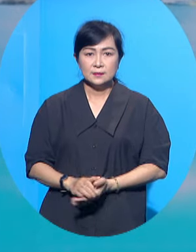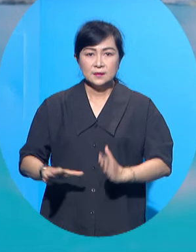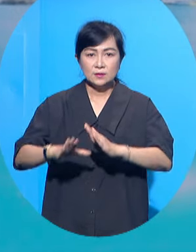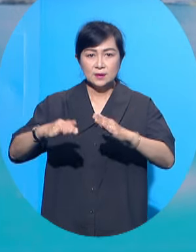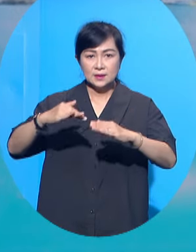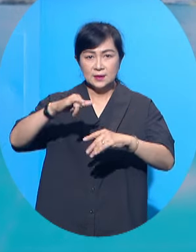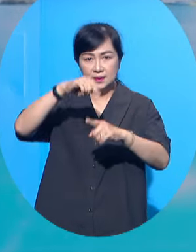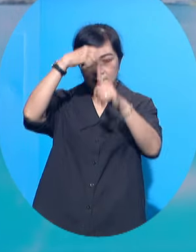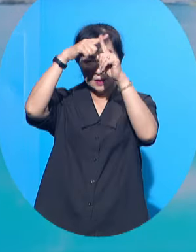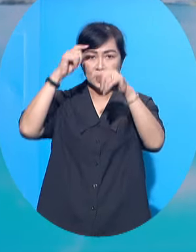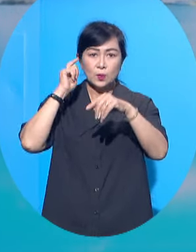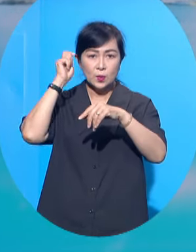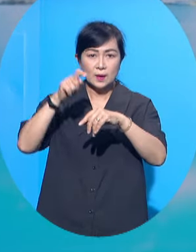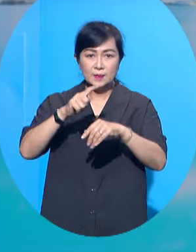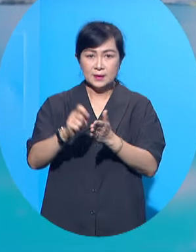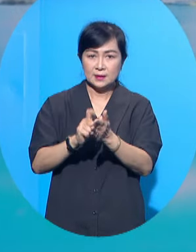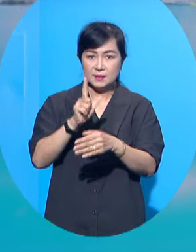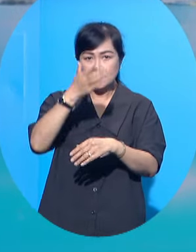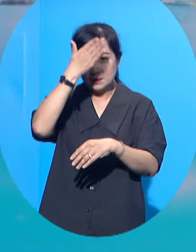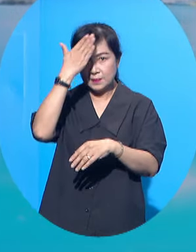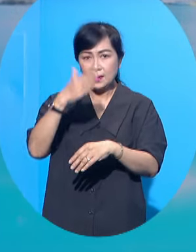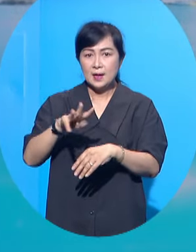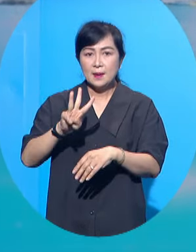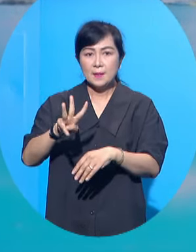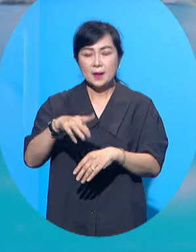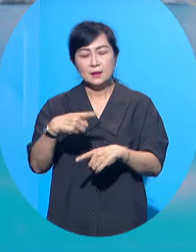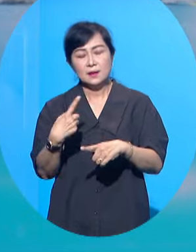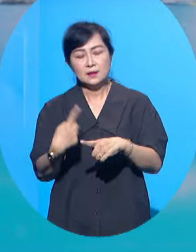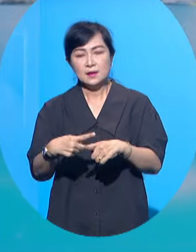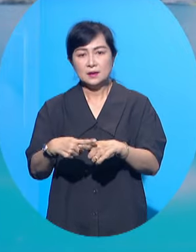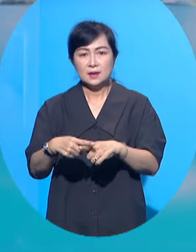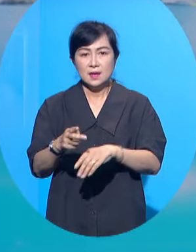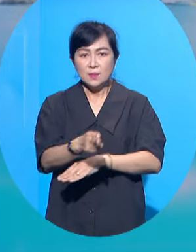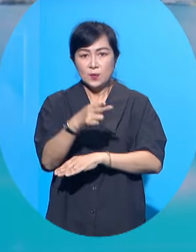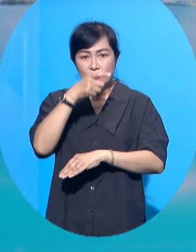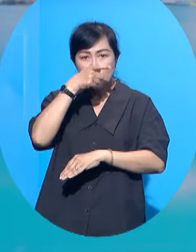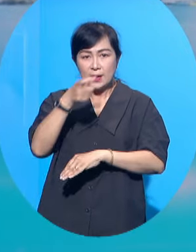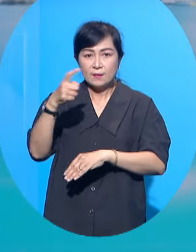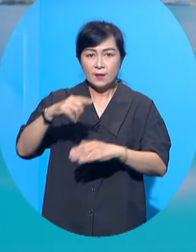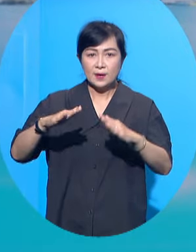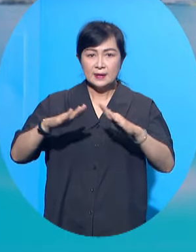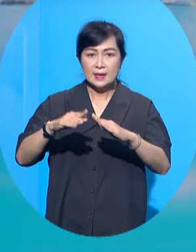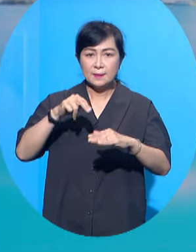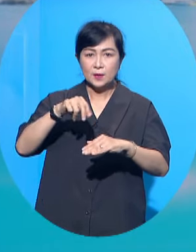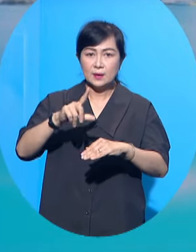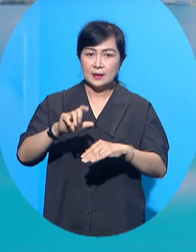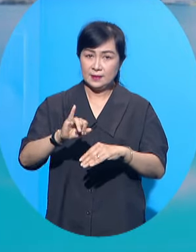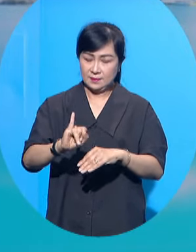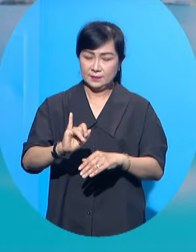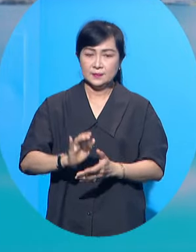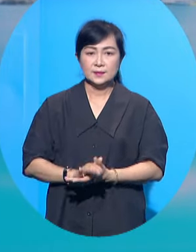cơ quan dịch vụ y tế Ukraina hôm 19 tháng 7 cho biết có ít nhất ba người thiệt mạng trong vụ không kích của Nga vào tòa nhà